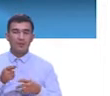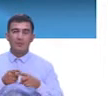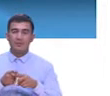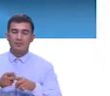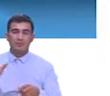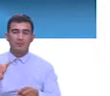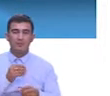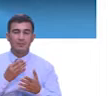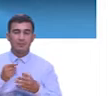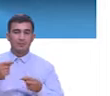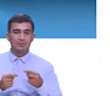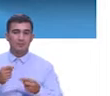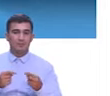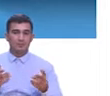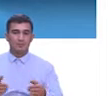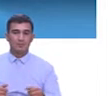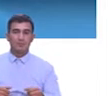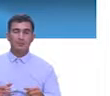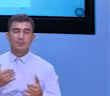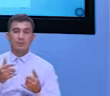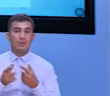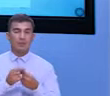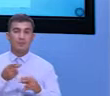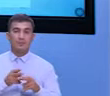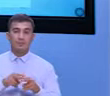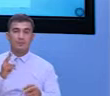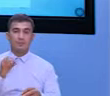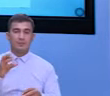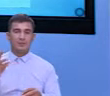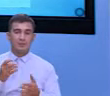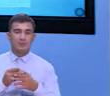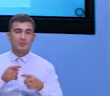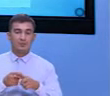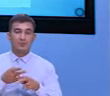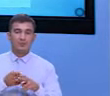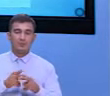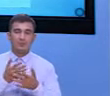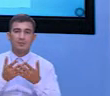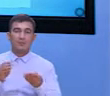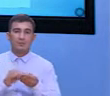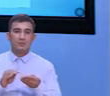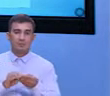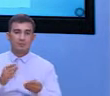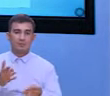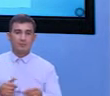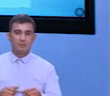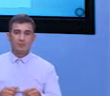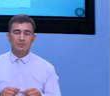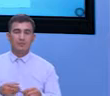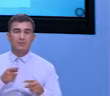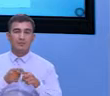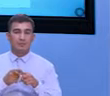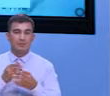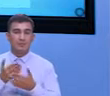kesmalarni taqqoslash. Uning uchun kesma tushunchasini keling bir takrorlab olaylik.